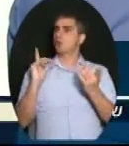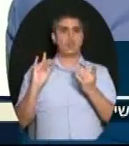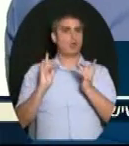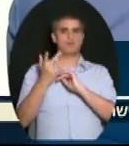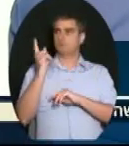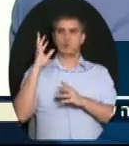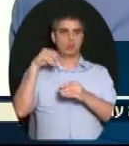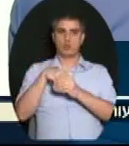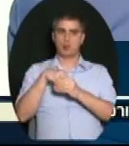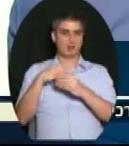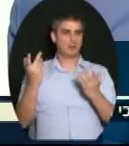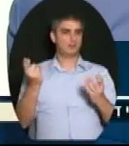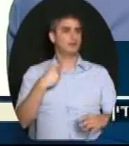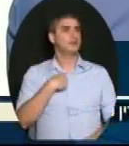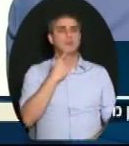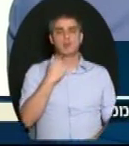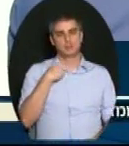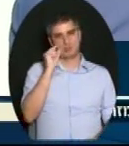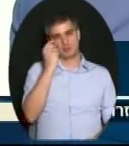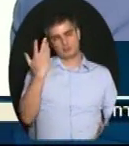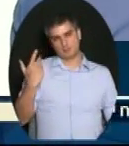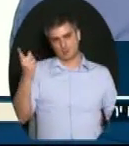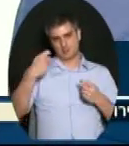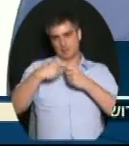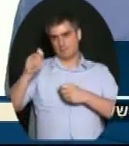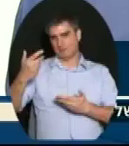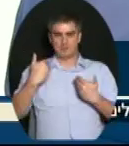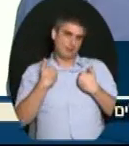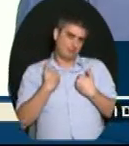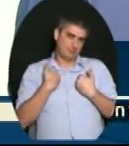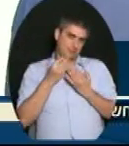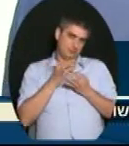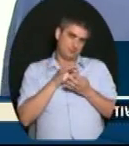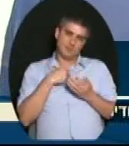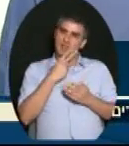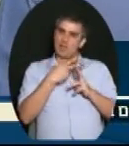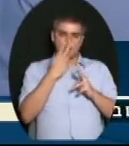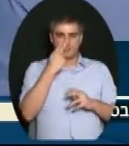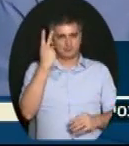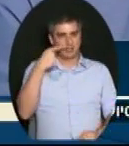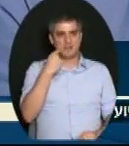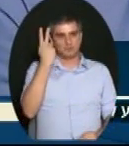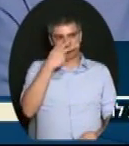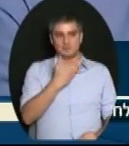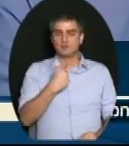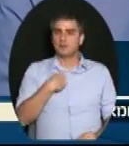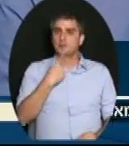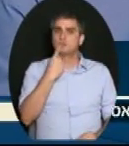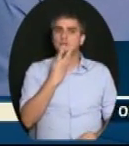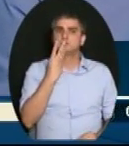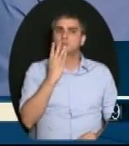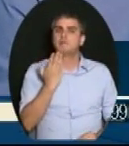היה כולל... אני לא במעמד, קטונתי מלפניך. אתה חבר כנסת, אני מנסה רק לפרשן. אני אומר,